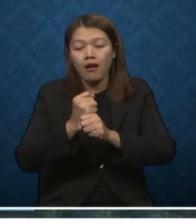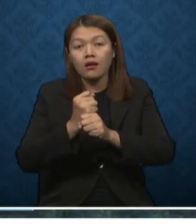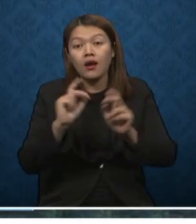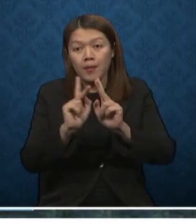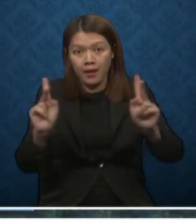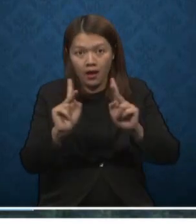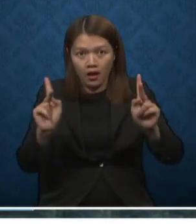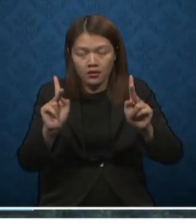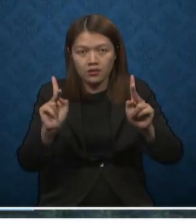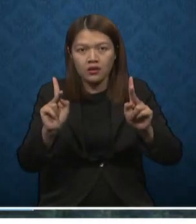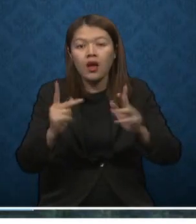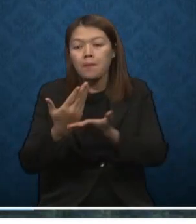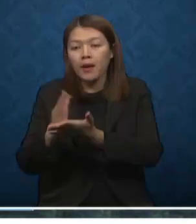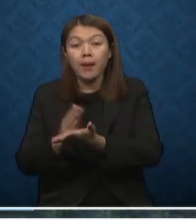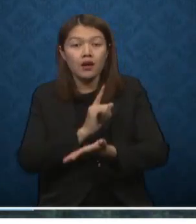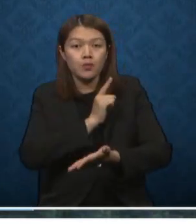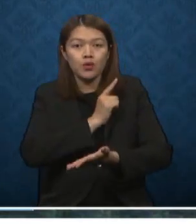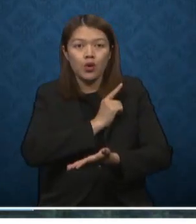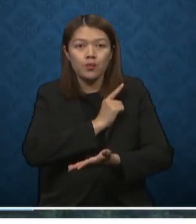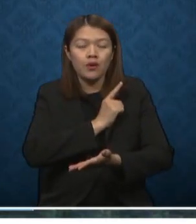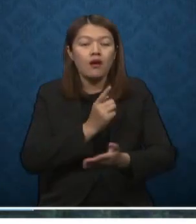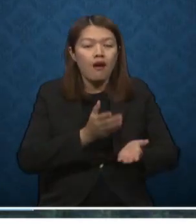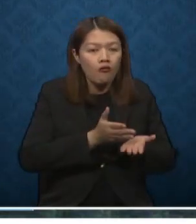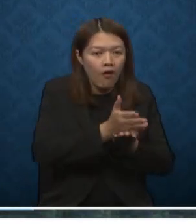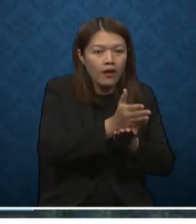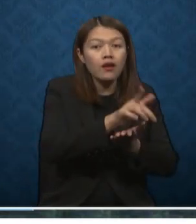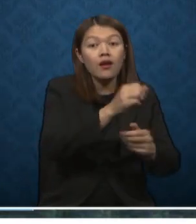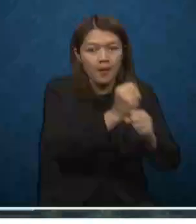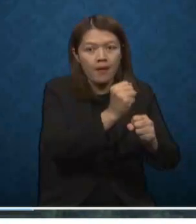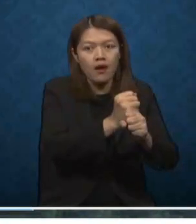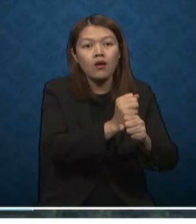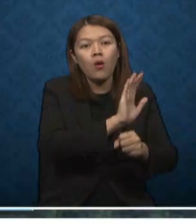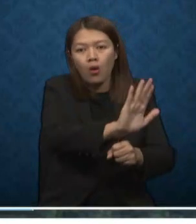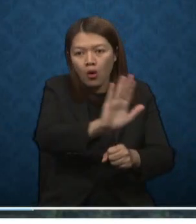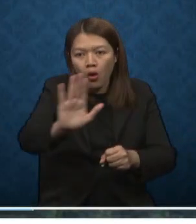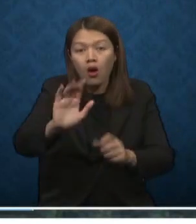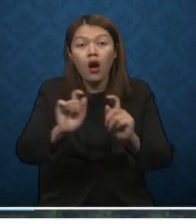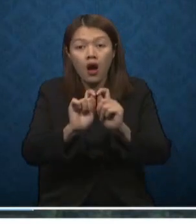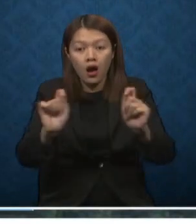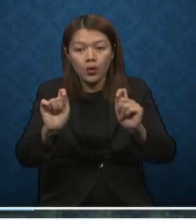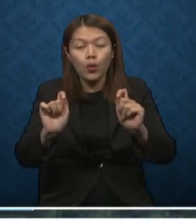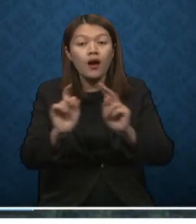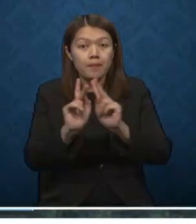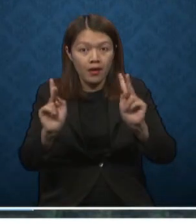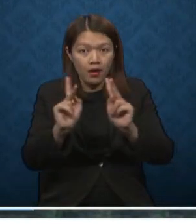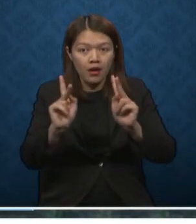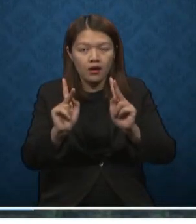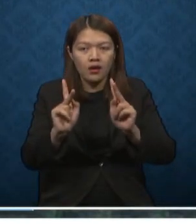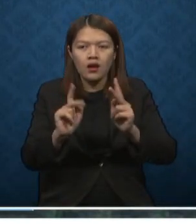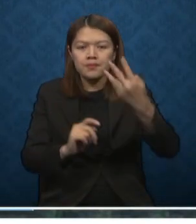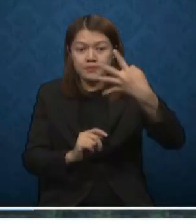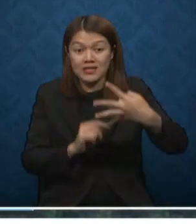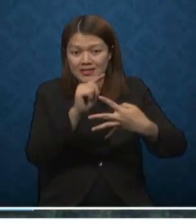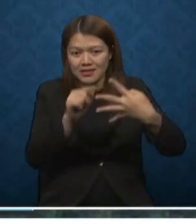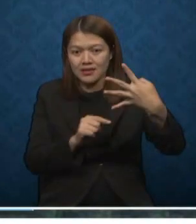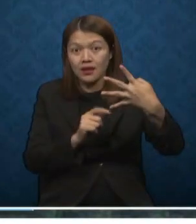การนั้นได้มีการแบ่งมอบงานแต่ละด้านให้กับอนุกรรมการของกรรมการจำนวน4อนุกรร